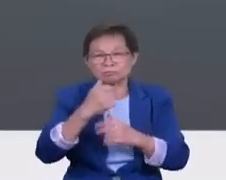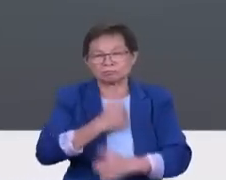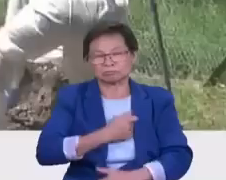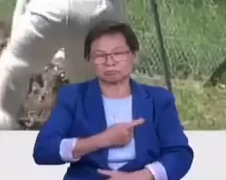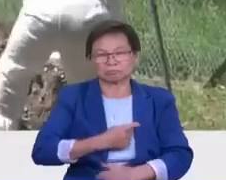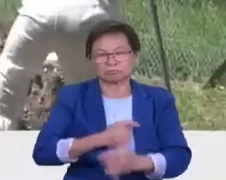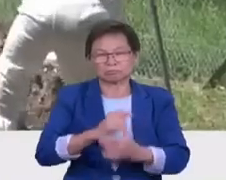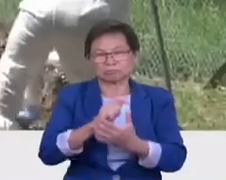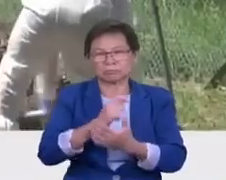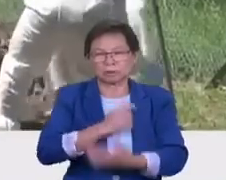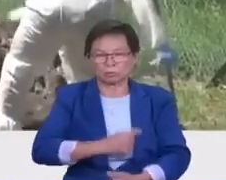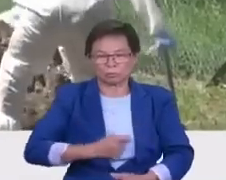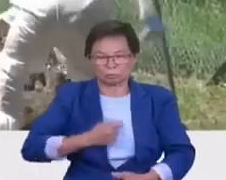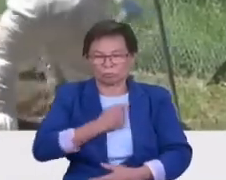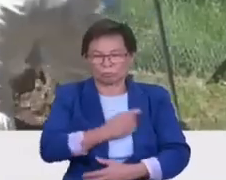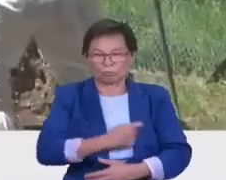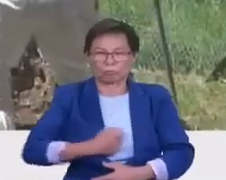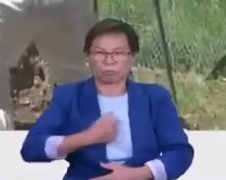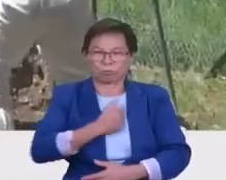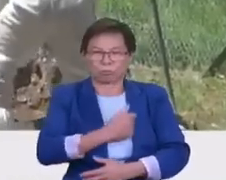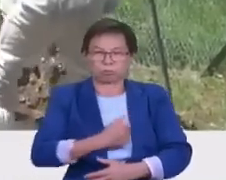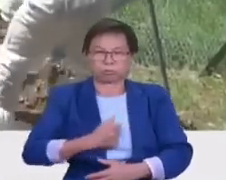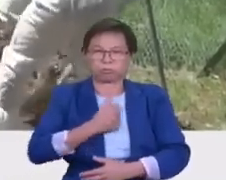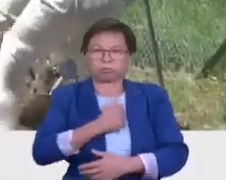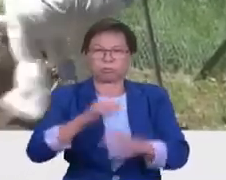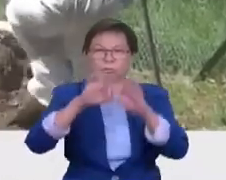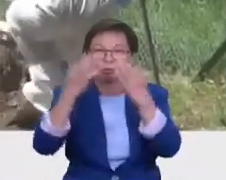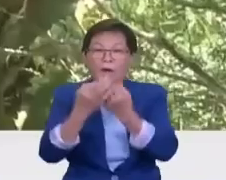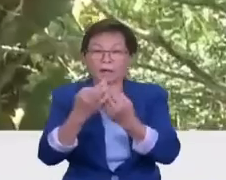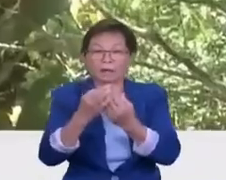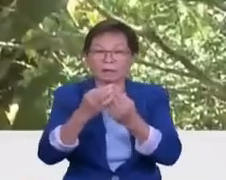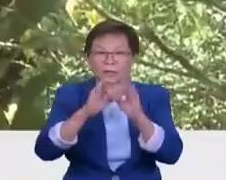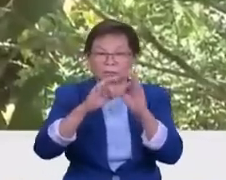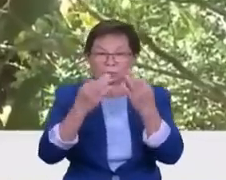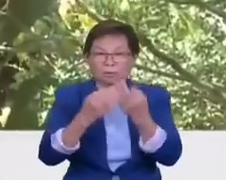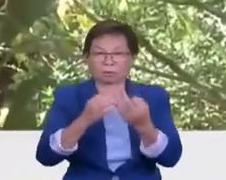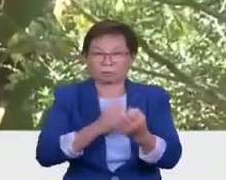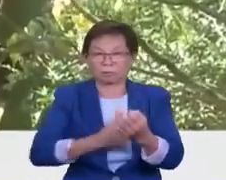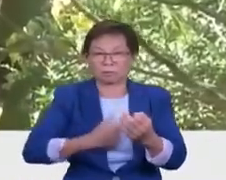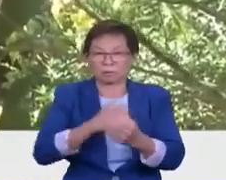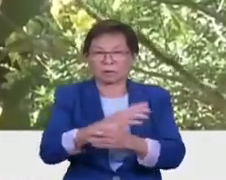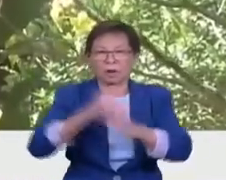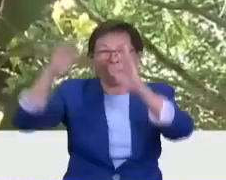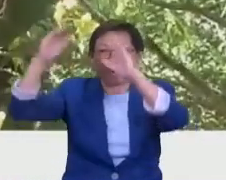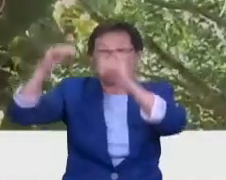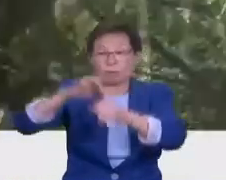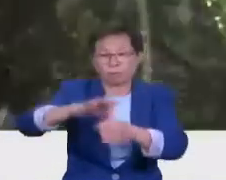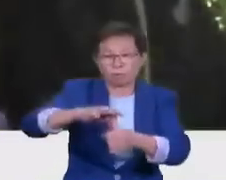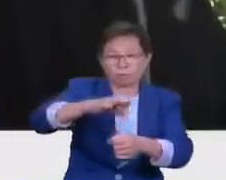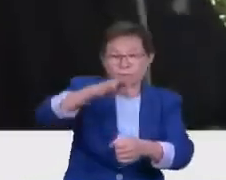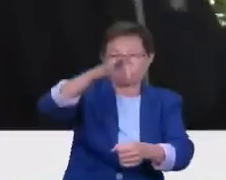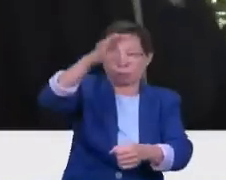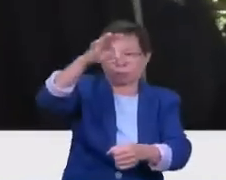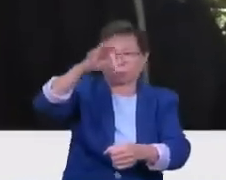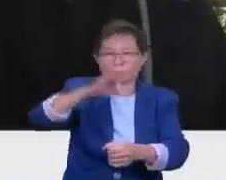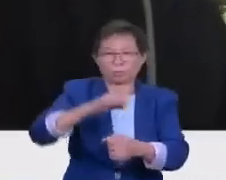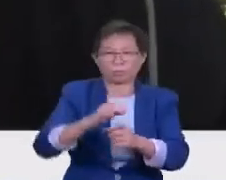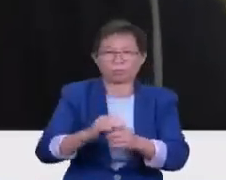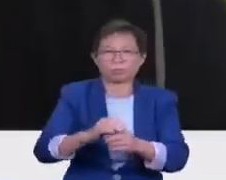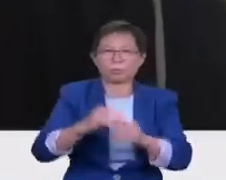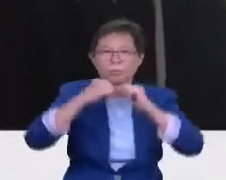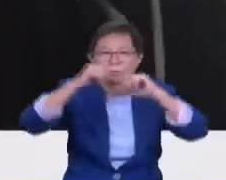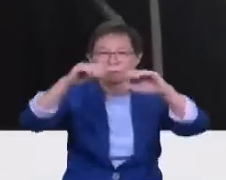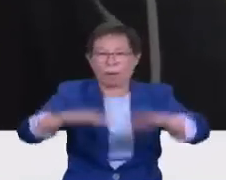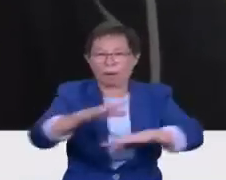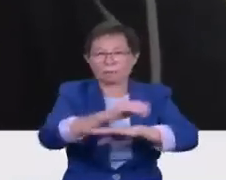kepada keluarga allahaham semoga rohaham dicucui rahmat